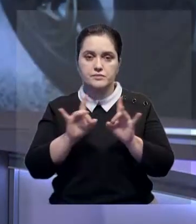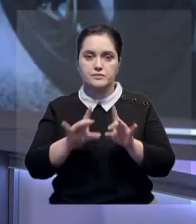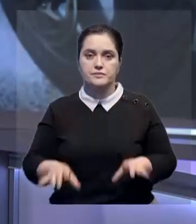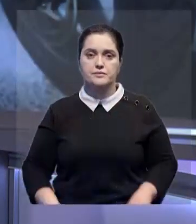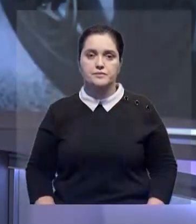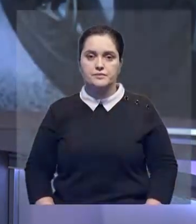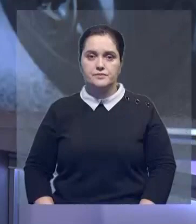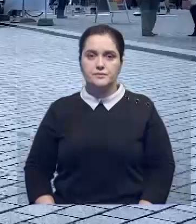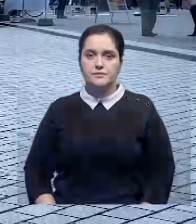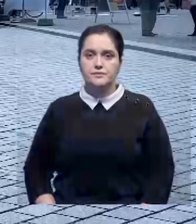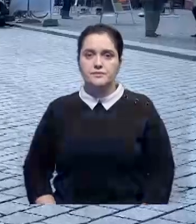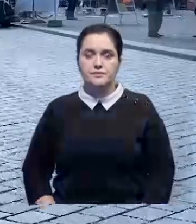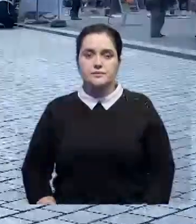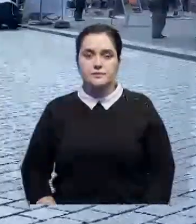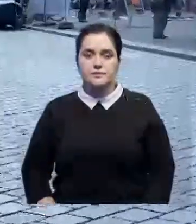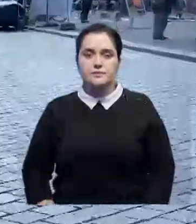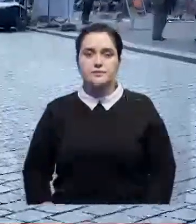Найманбаева расскажет.